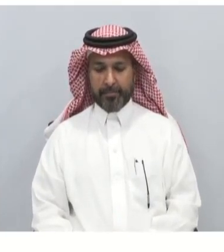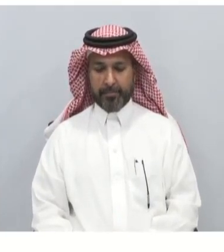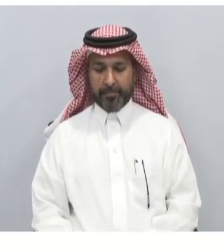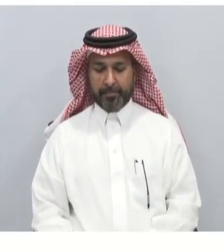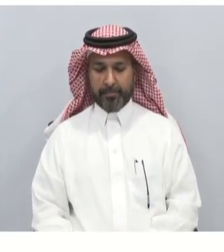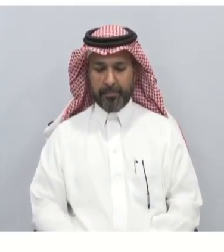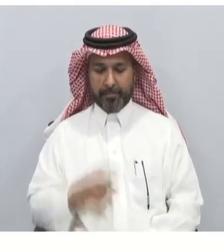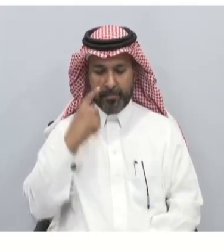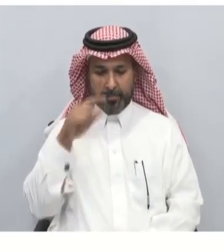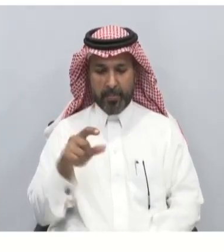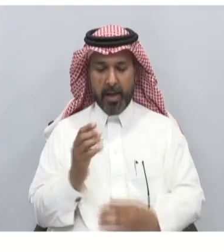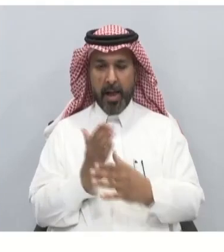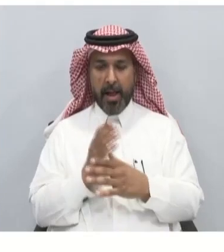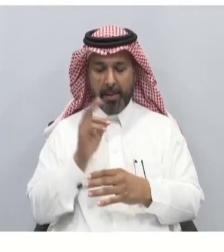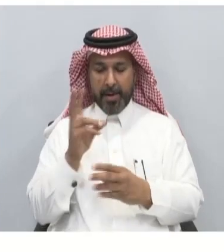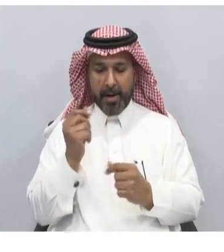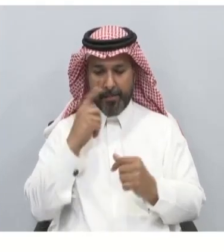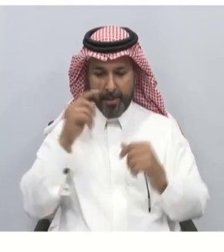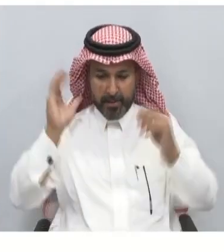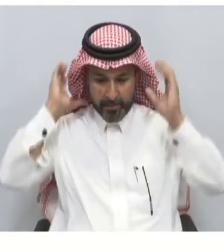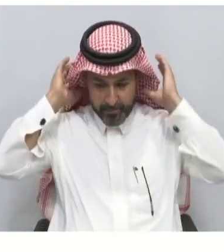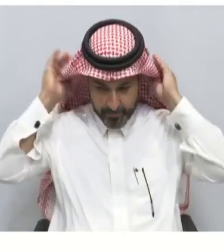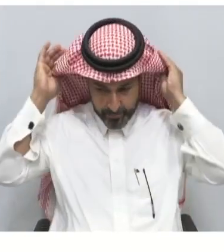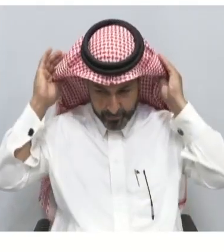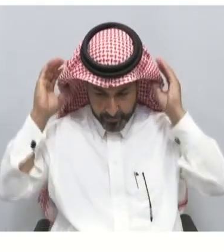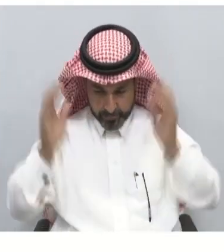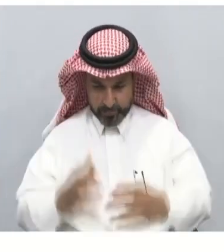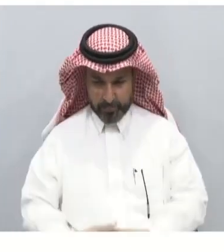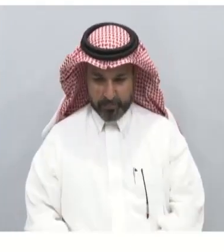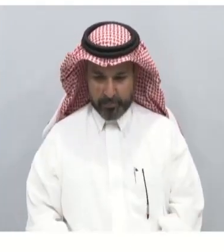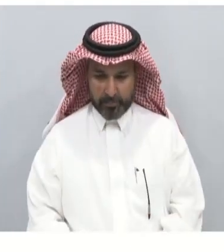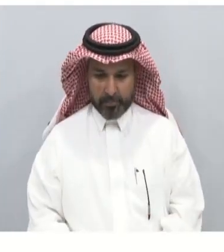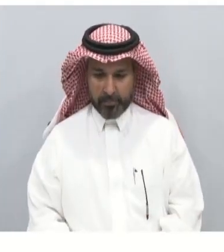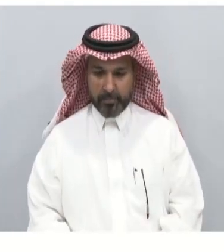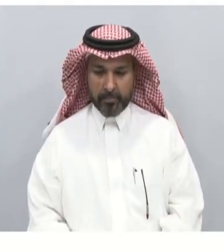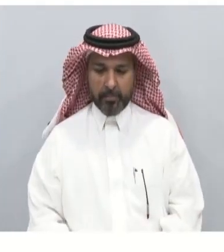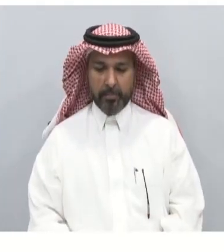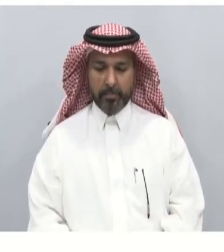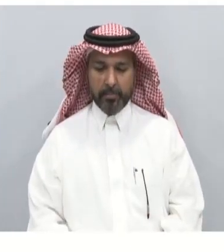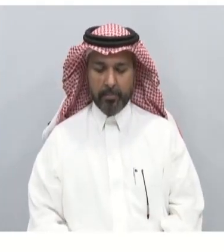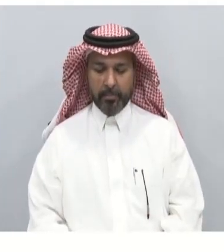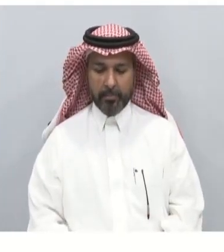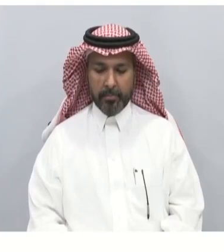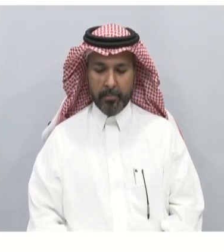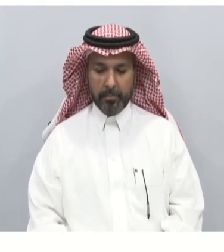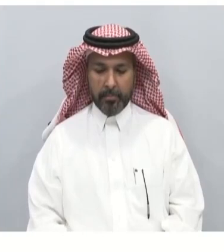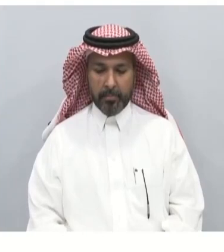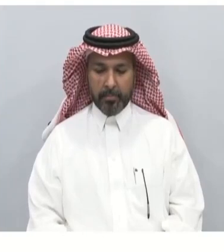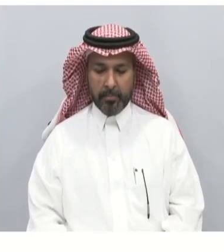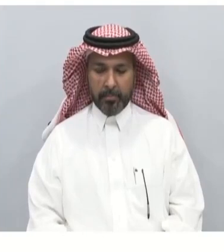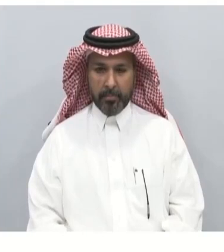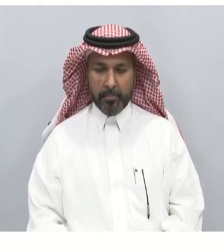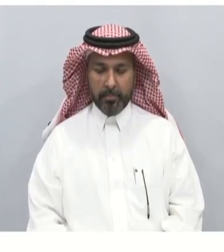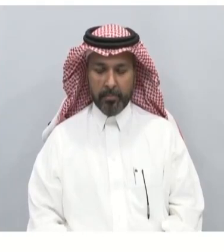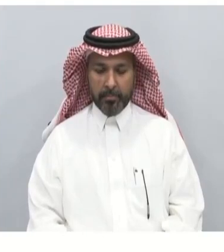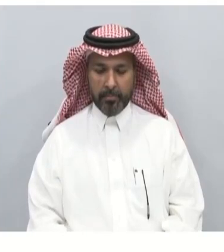الجدول الاتي؟ اول شيء طبعا هذا الحد الاول، الثاني، الثالث، الرابع، الخامس، يريد النوني،